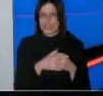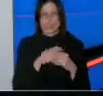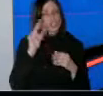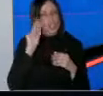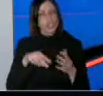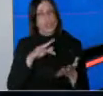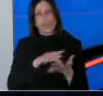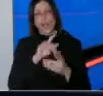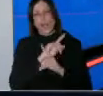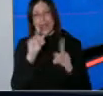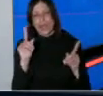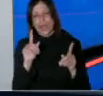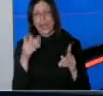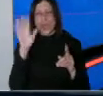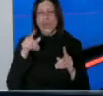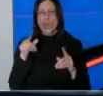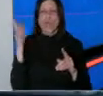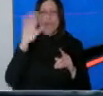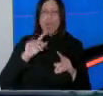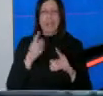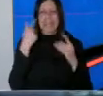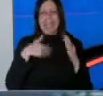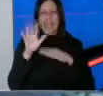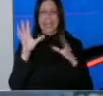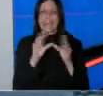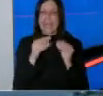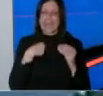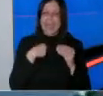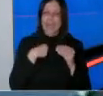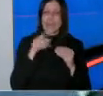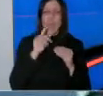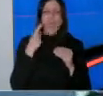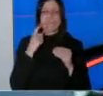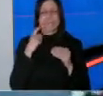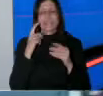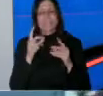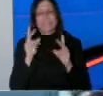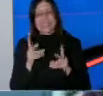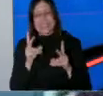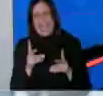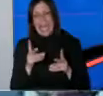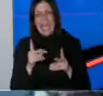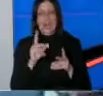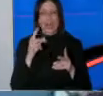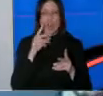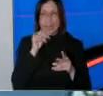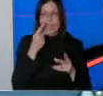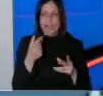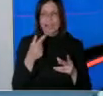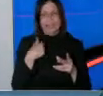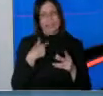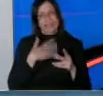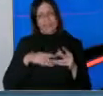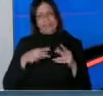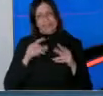במקום אחר. הוא בכל מקרה ילך איתנו. ללא כחל וסרק, הוא לא משחק, הוא לא מגמגם, הוא לא מהמם. אני רוצה שתצביע ליכוד,